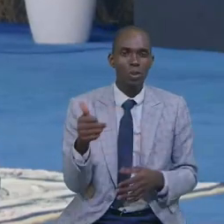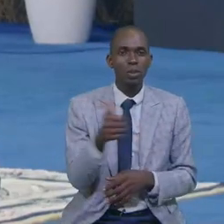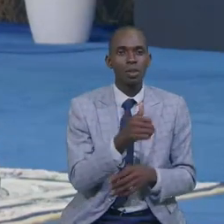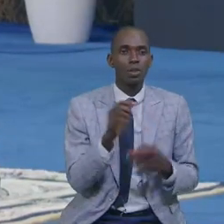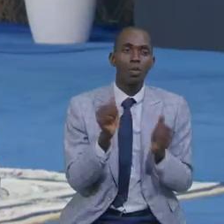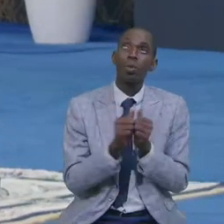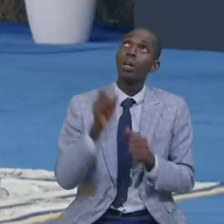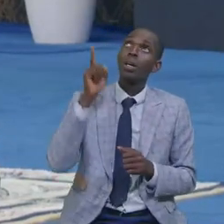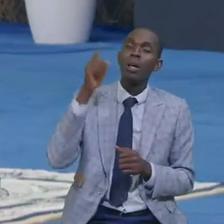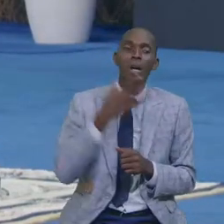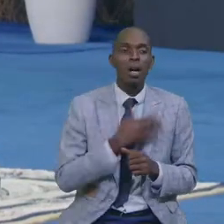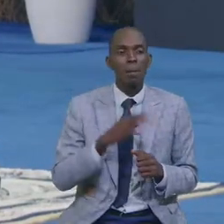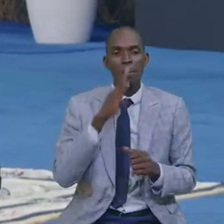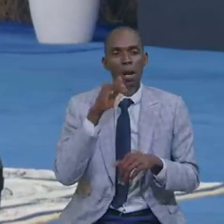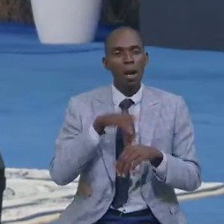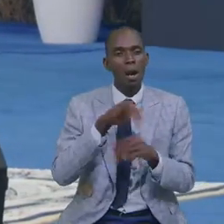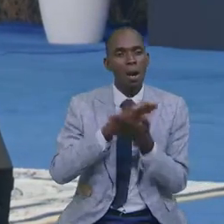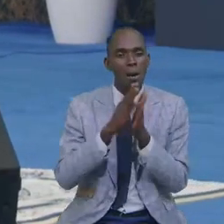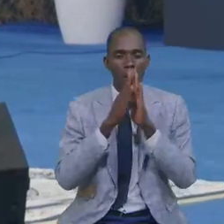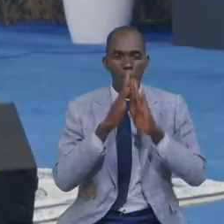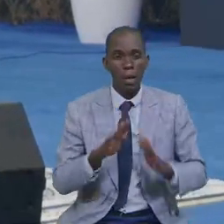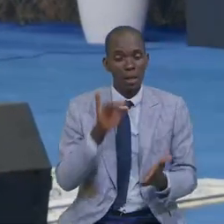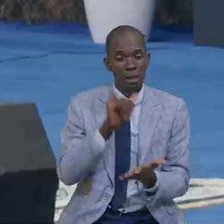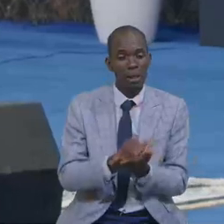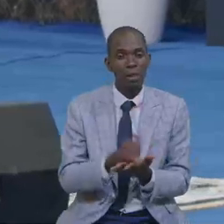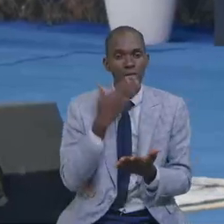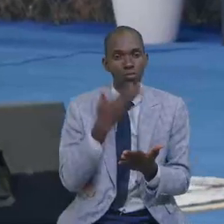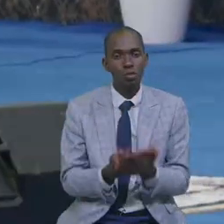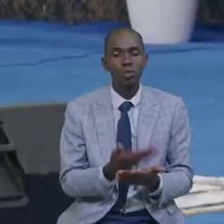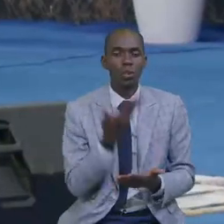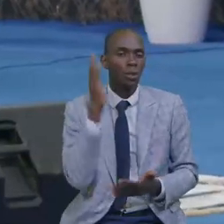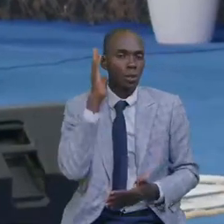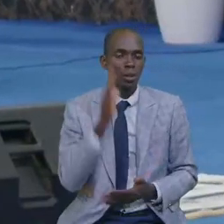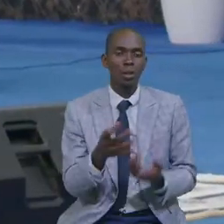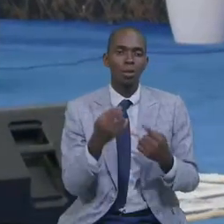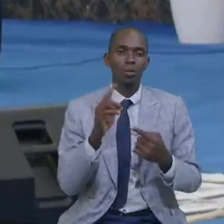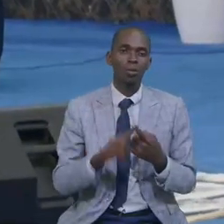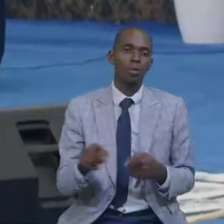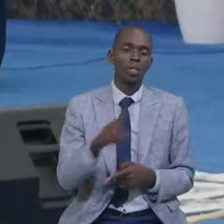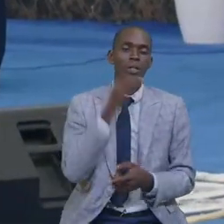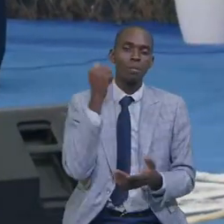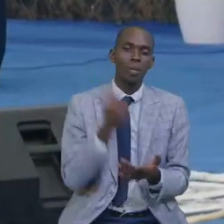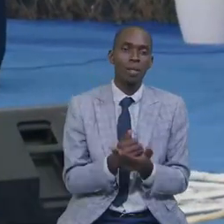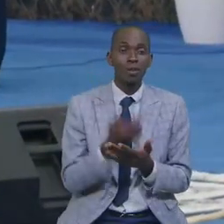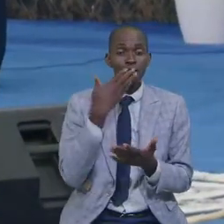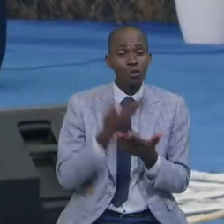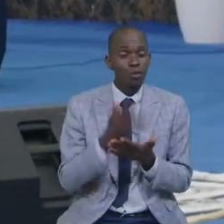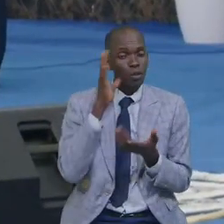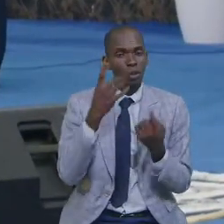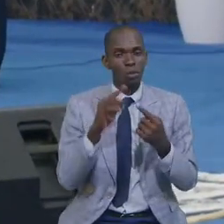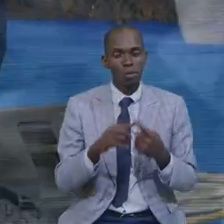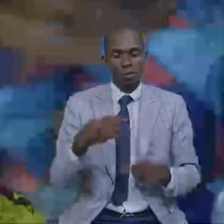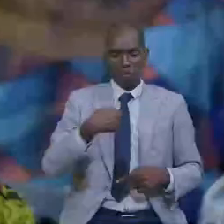à Dieu et tu auras la paix tu jouiras ainsi du bonheur le